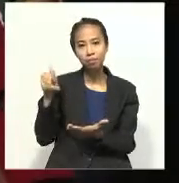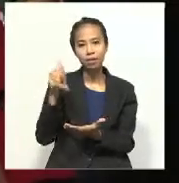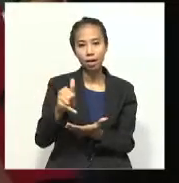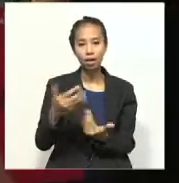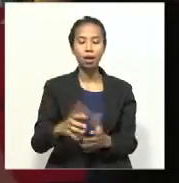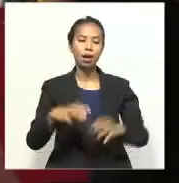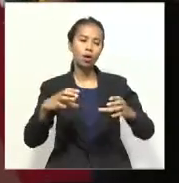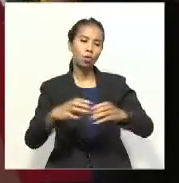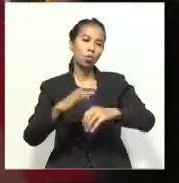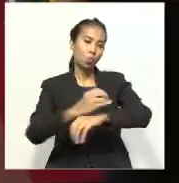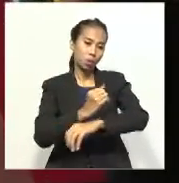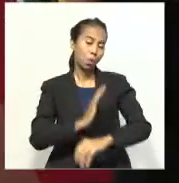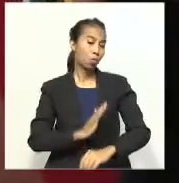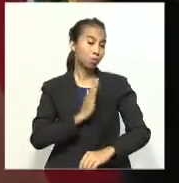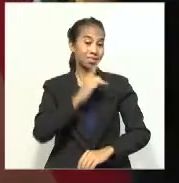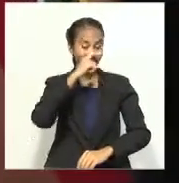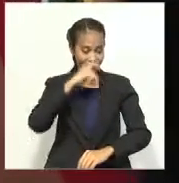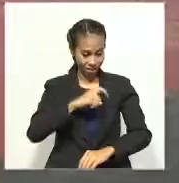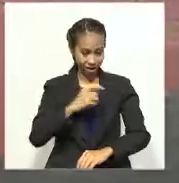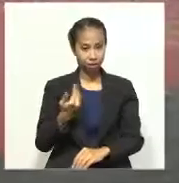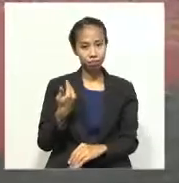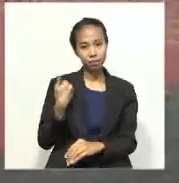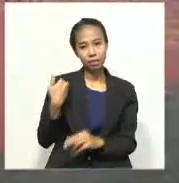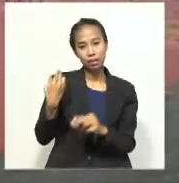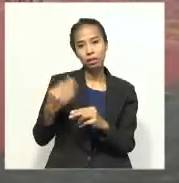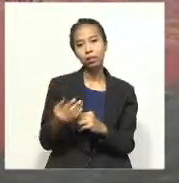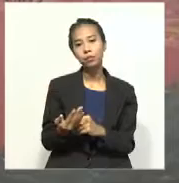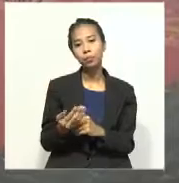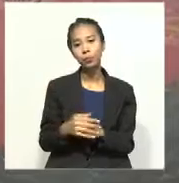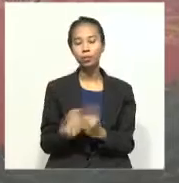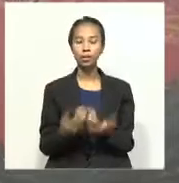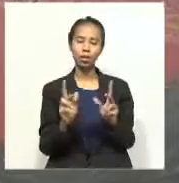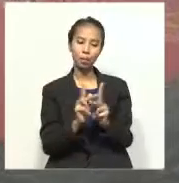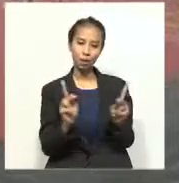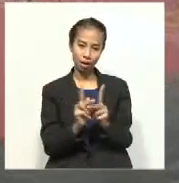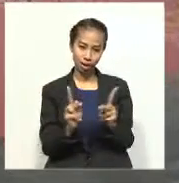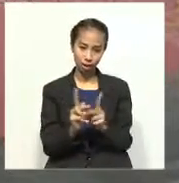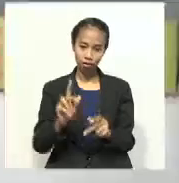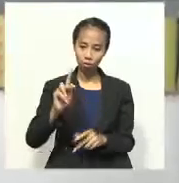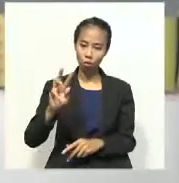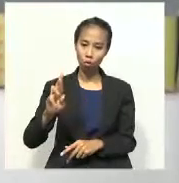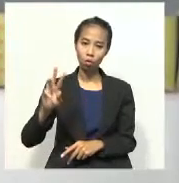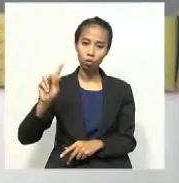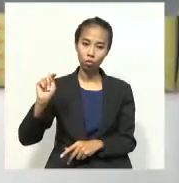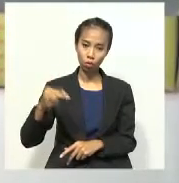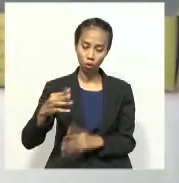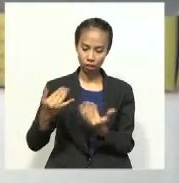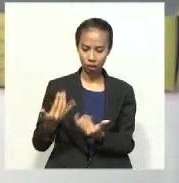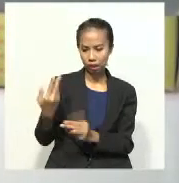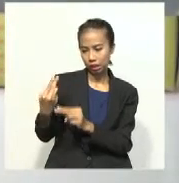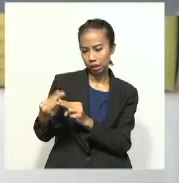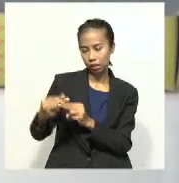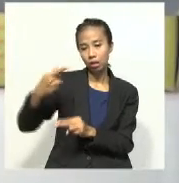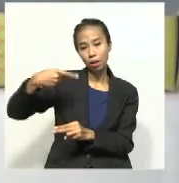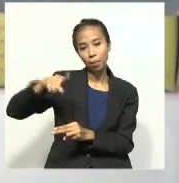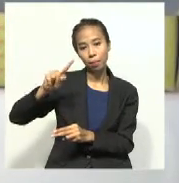รรคภูมิใจไทยนำทีมโดยนายศักดิ์สยามชิดชอบเลขาธิการพรรคด้านกรรมการร่างรัฐธรรมนูญก็ได้ส่งนายประพันธ์นายโกวิทเป็นตั